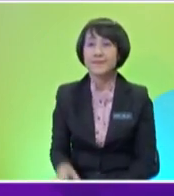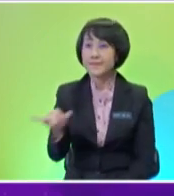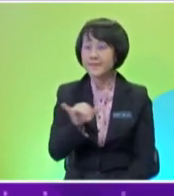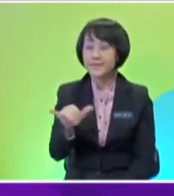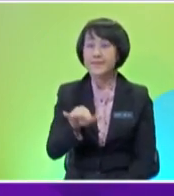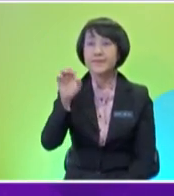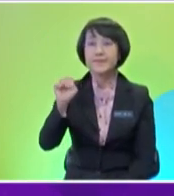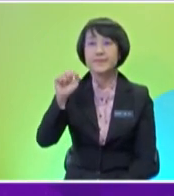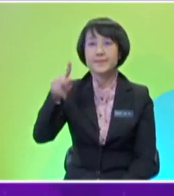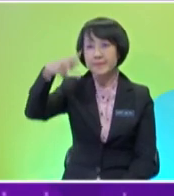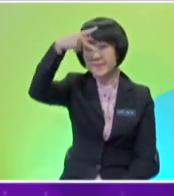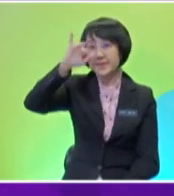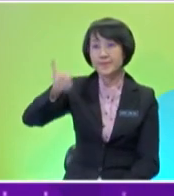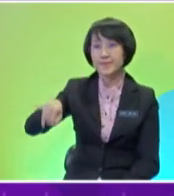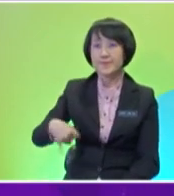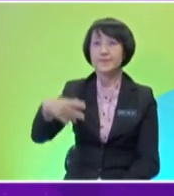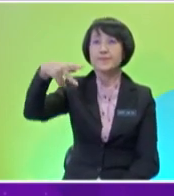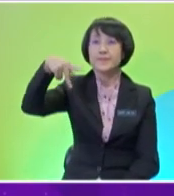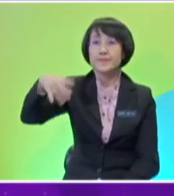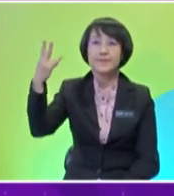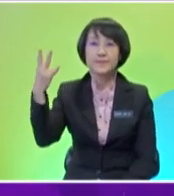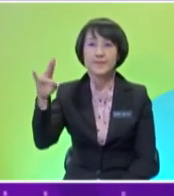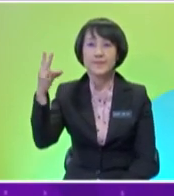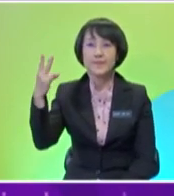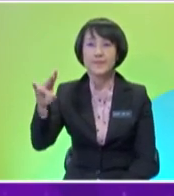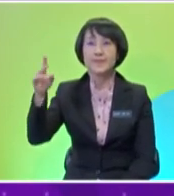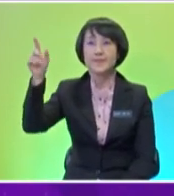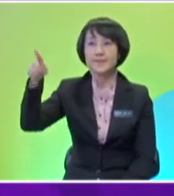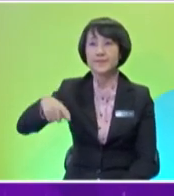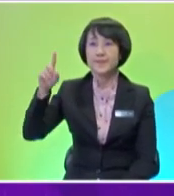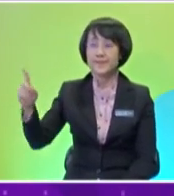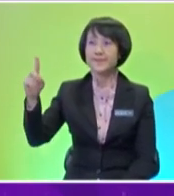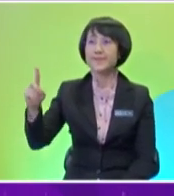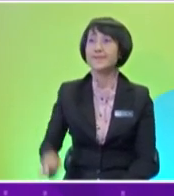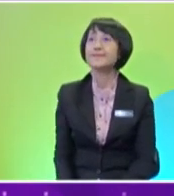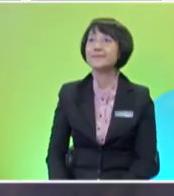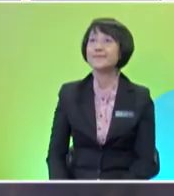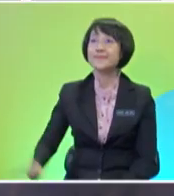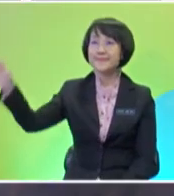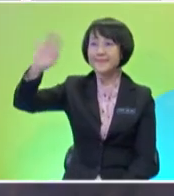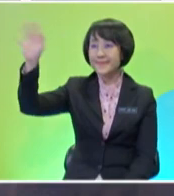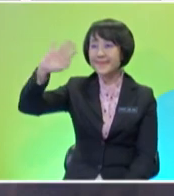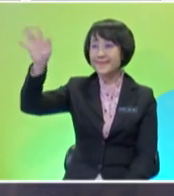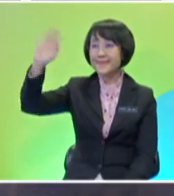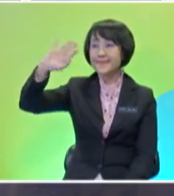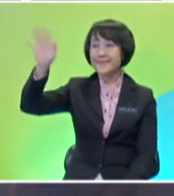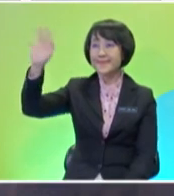kebahasaan putranya yang berisi 17-1 Oke Hai semua lambai sikit